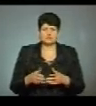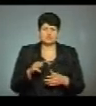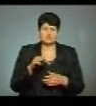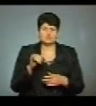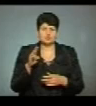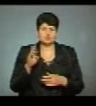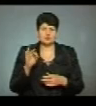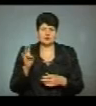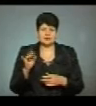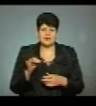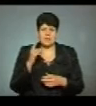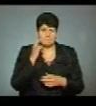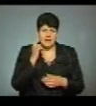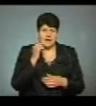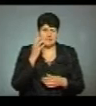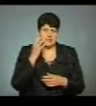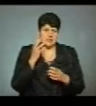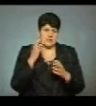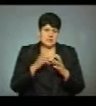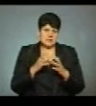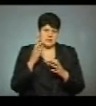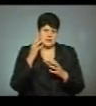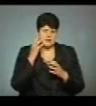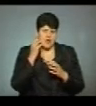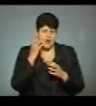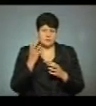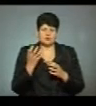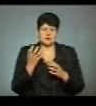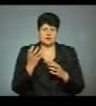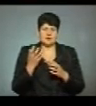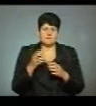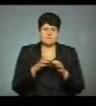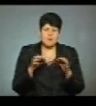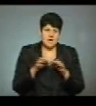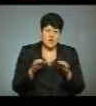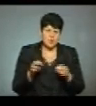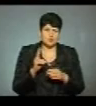тушонки, мед, яблука, макарони, крупи.